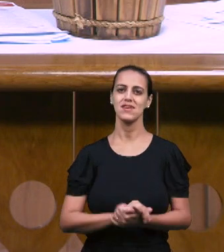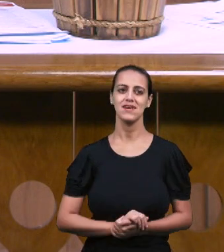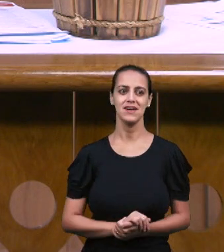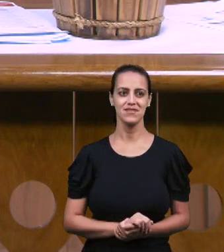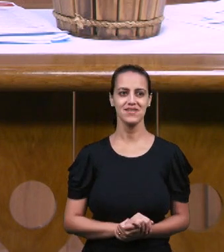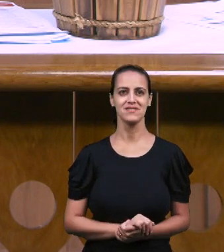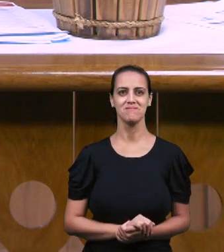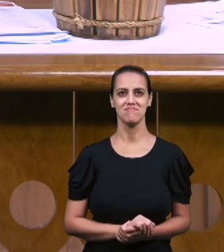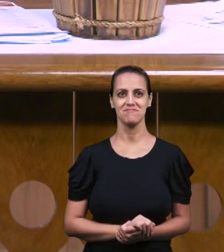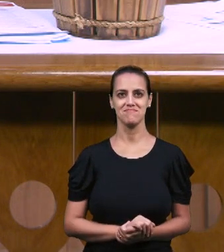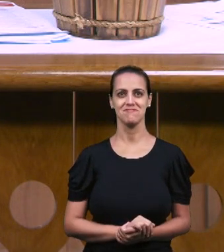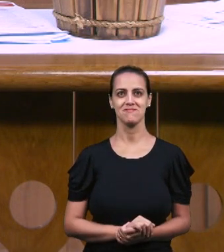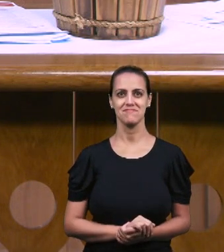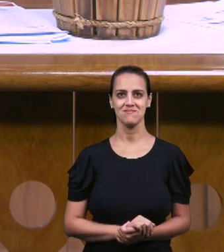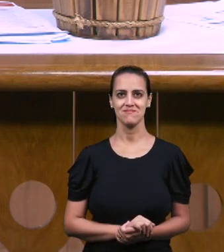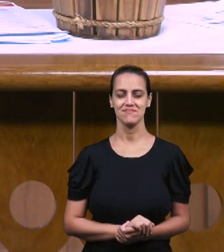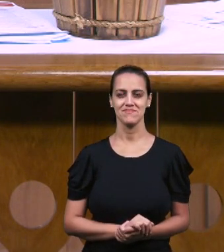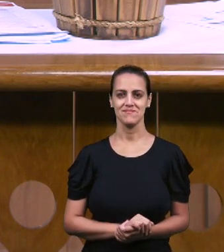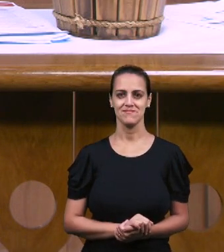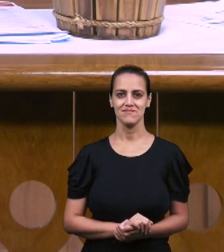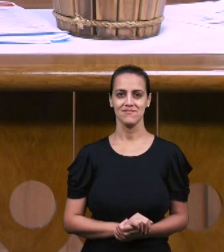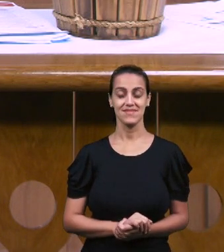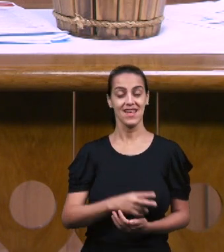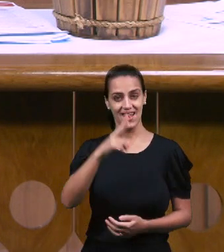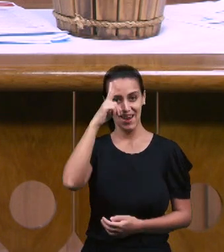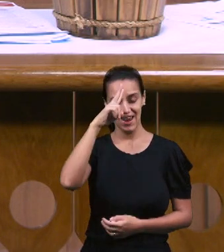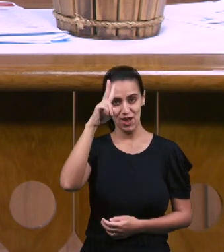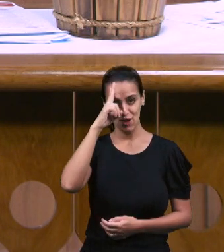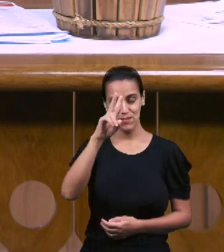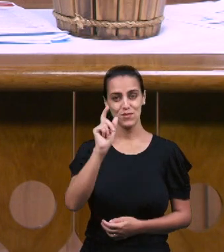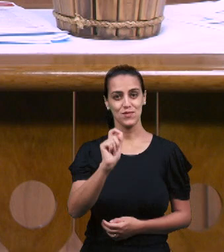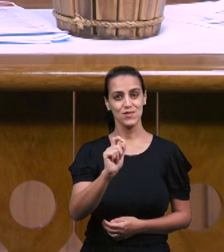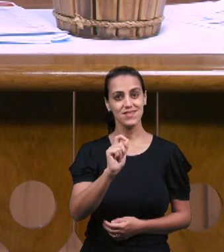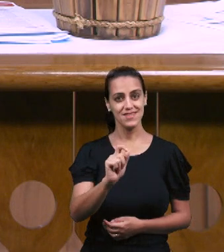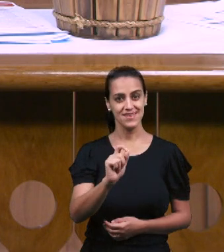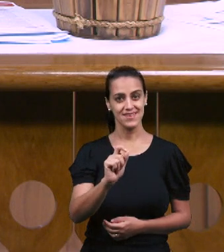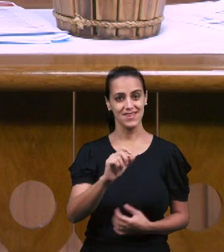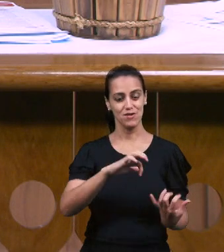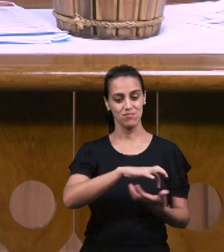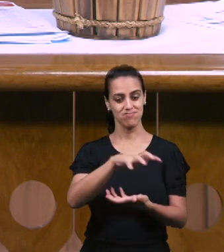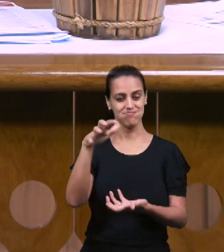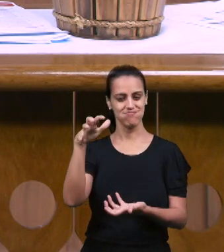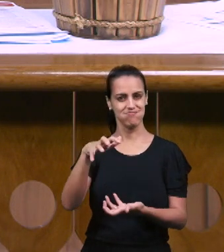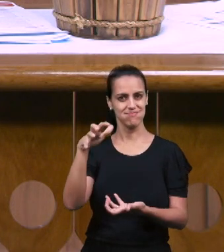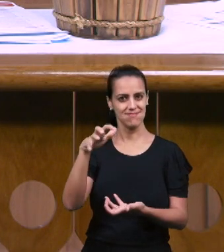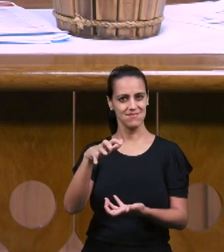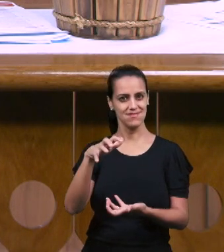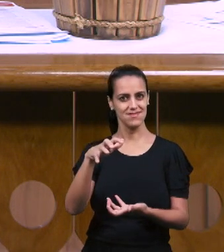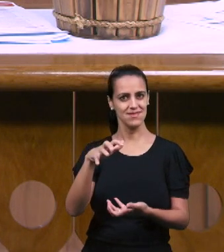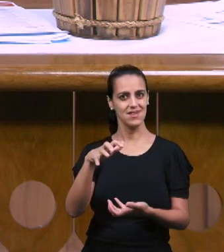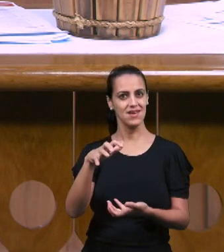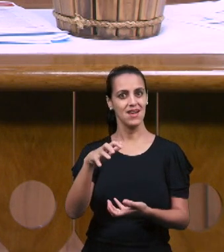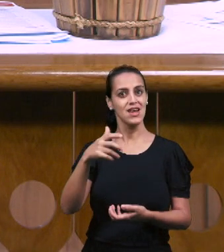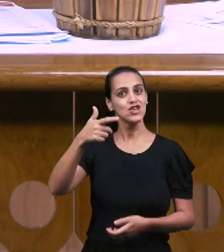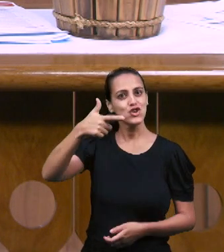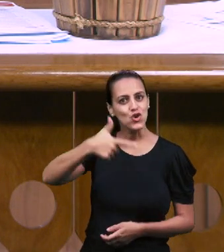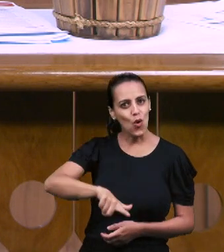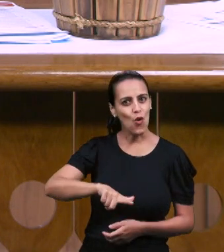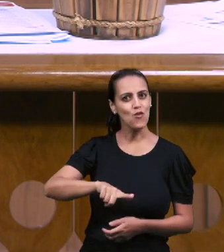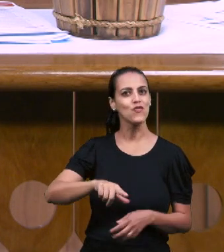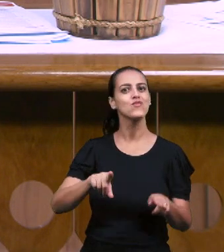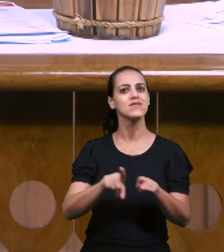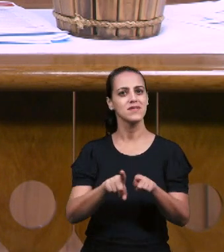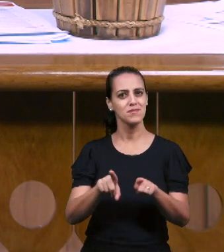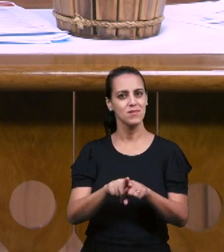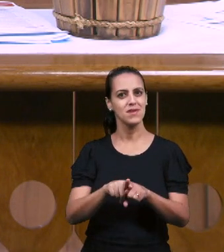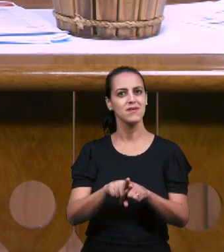qui vont recevoir la transmission par la chaîne de télévision Rede TV. La transmission via satellite va